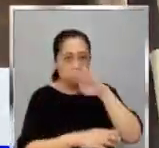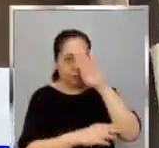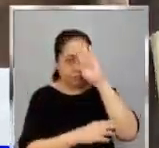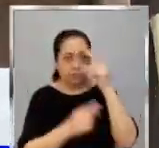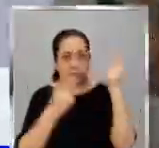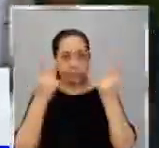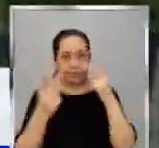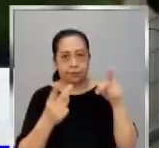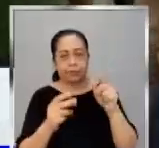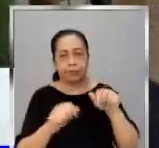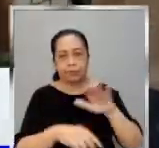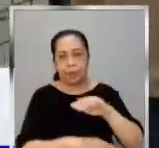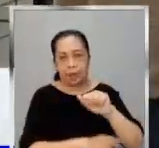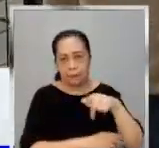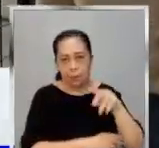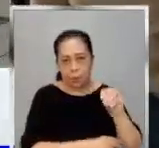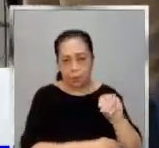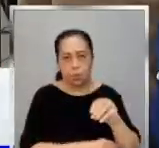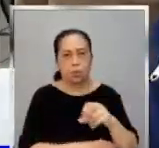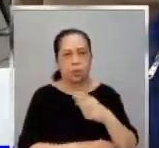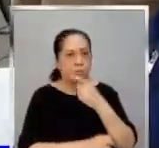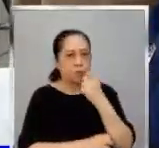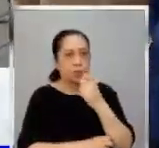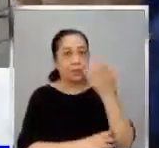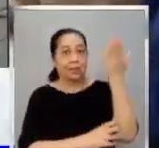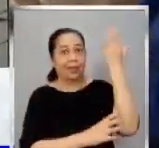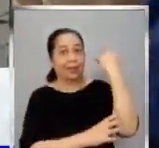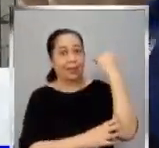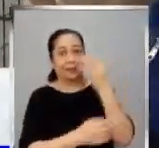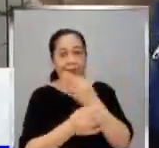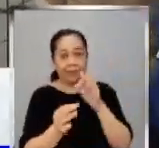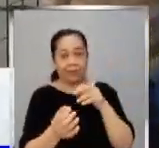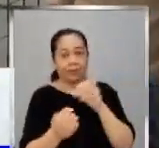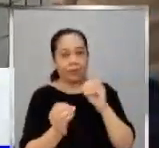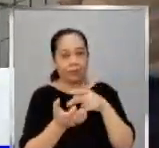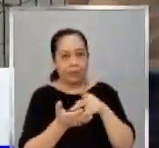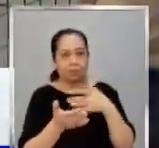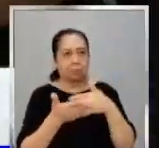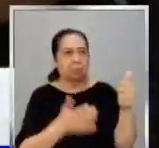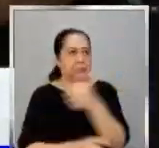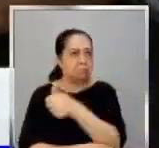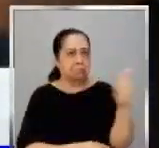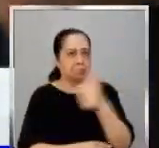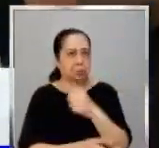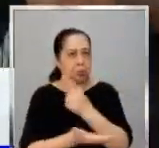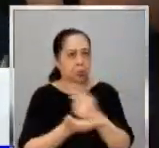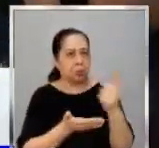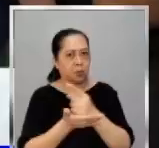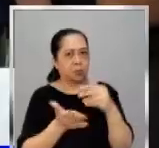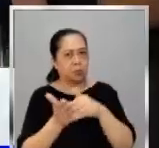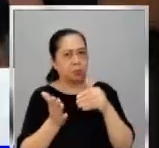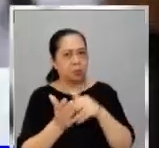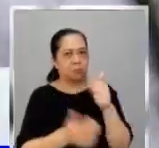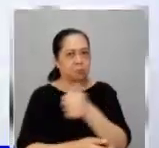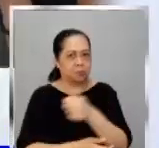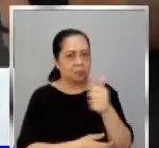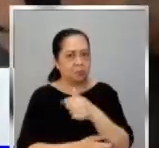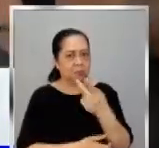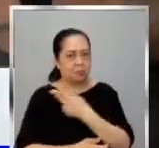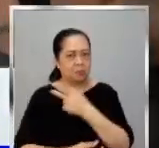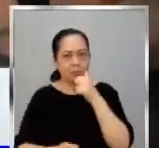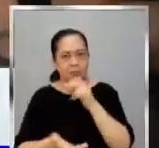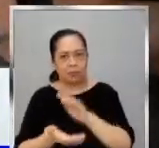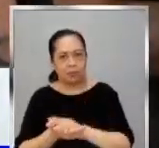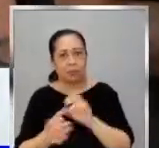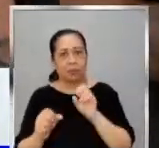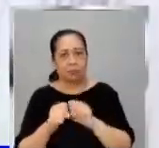kanyang mga abo. Dahil walang bayad noon ang bus carousel, kahit ilang beses sa isang linggo, nakakabiyahe raw silang mag-asawa. Kaya apela